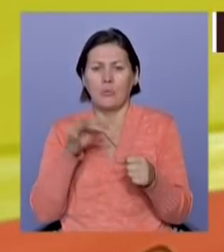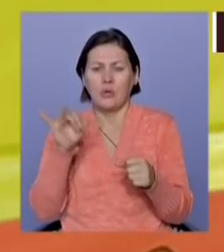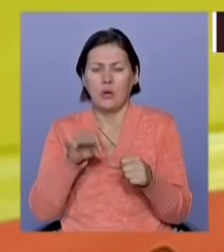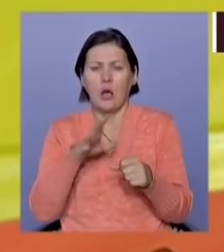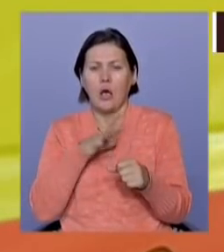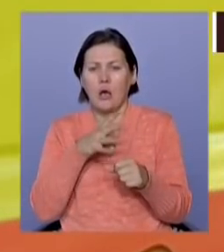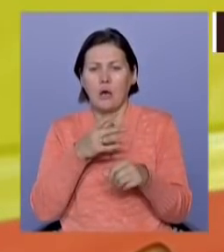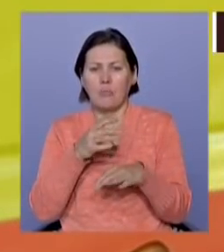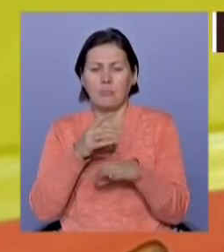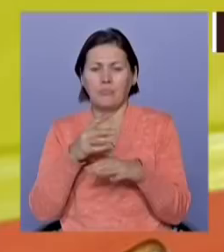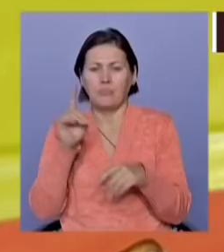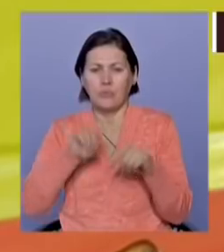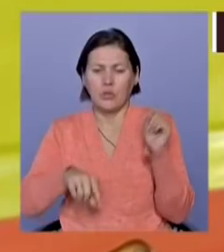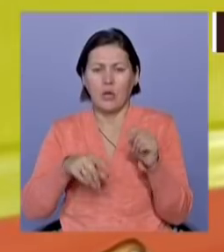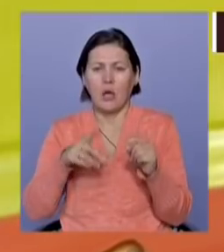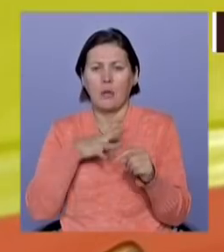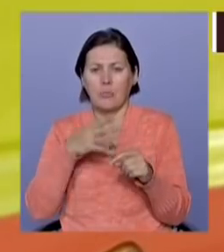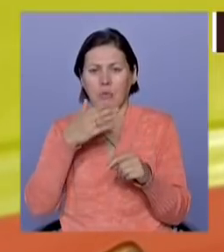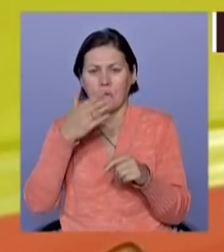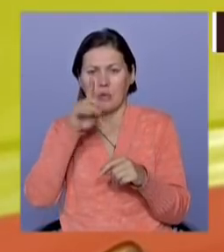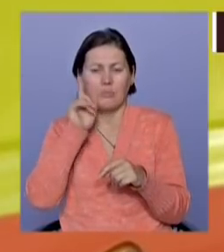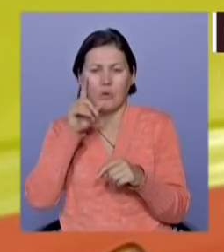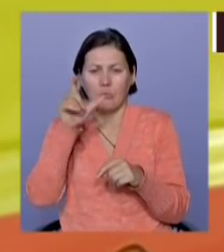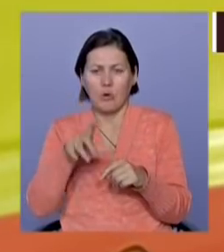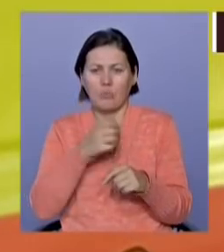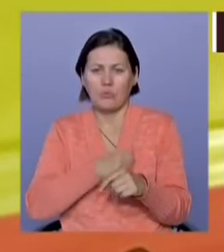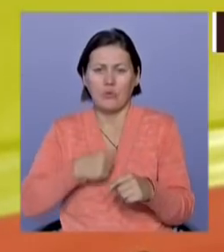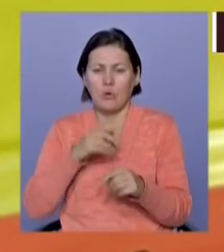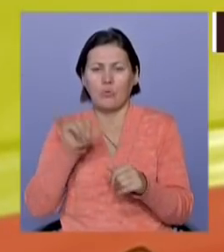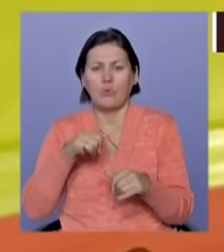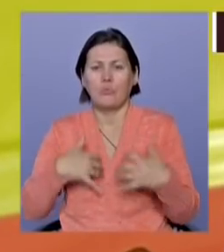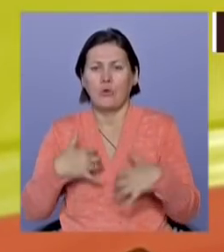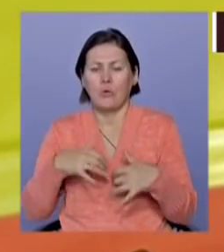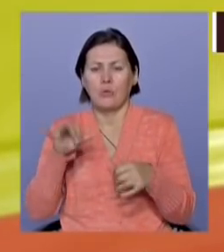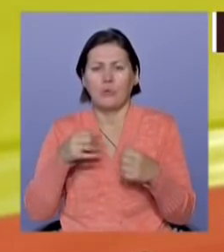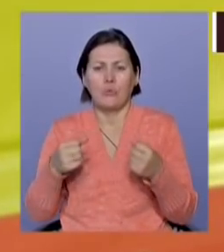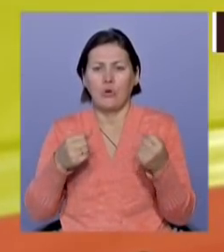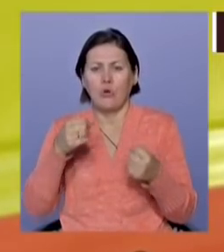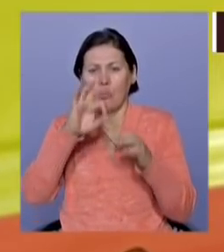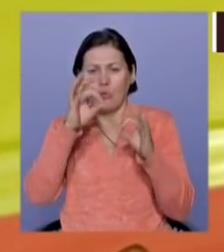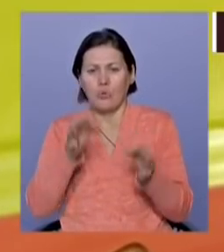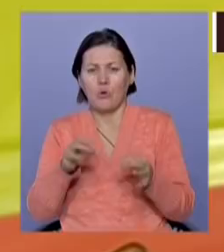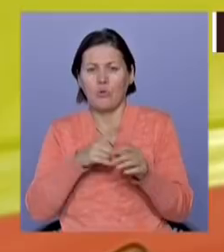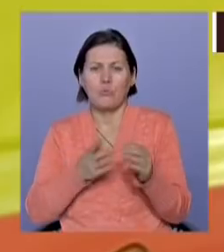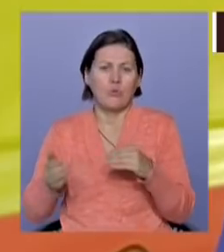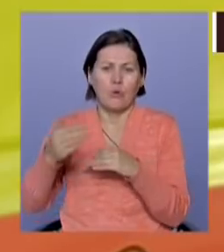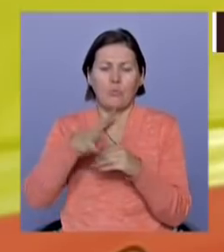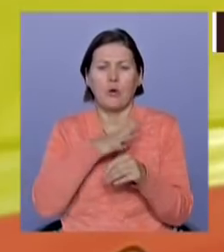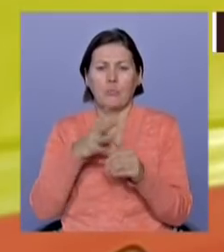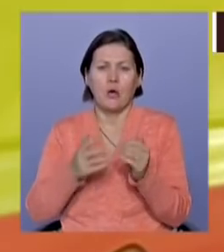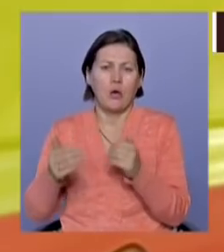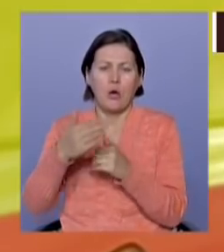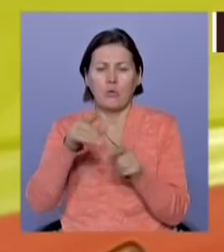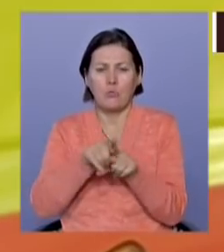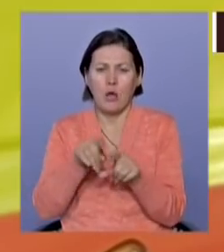тиіс науқас болатын. Жас жігіт бір жаққа асықты ма, немесе ашулы болды ма, білмейм. Ол жедел жәрдем көлігін айналып өтіп, бірнеше рет алдымды